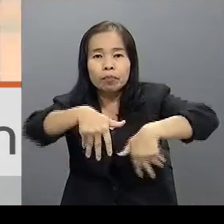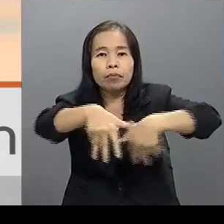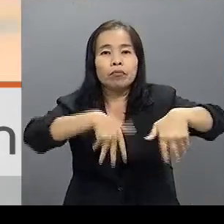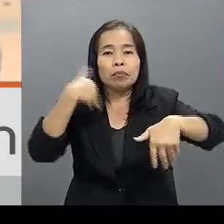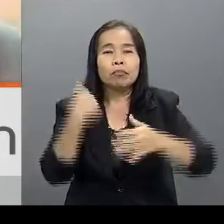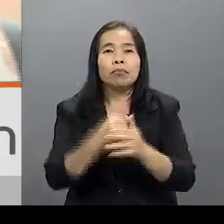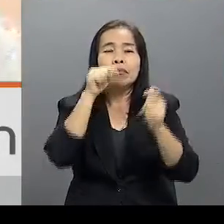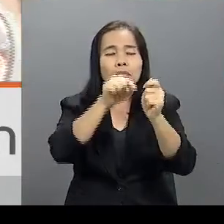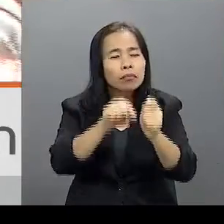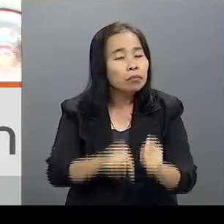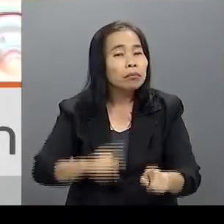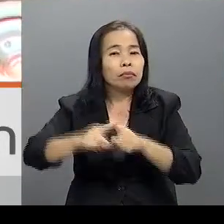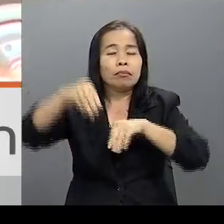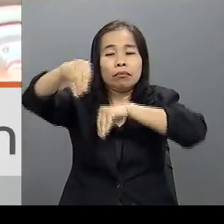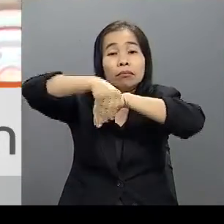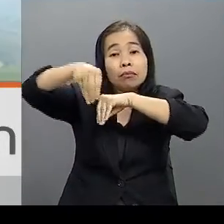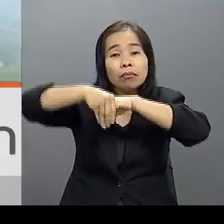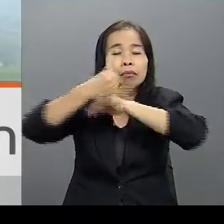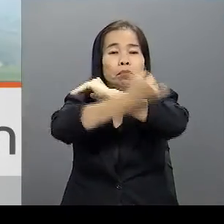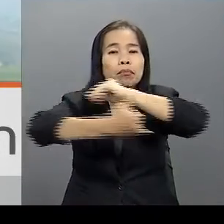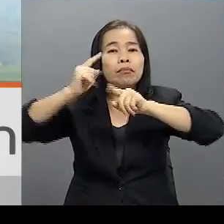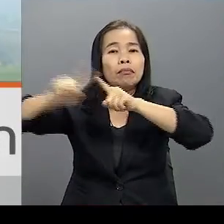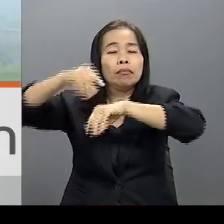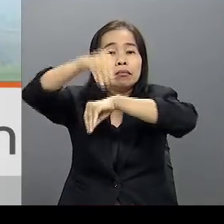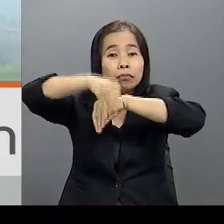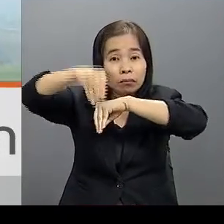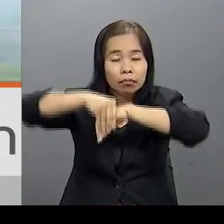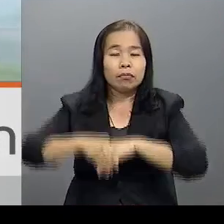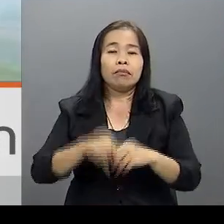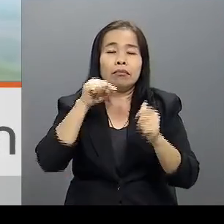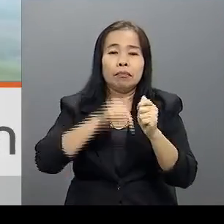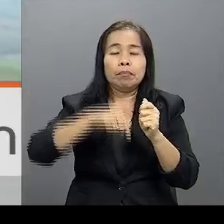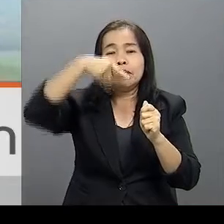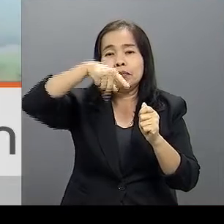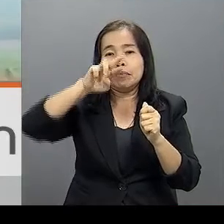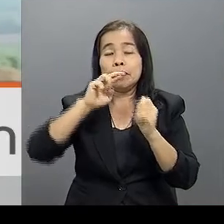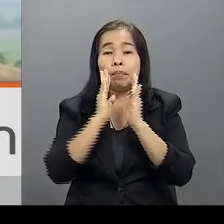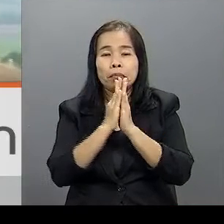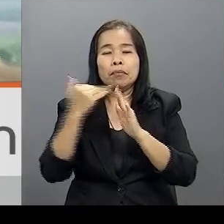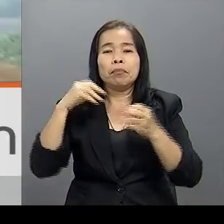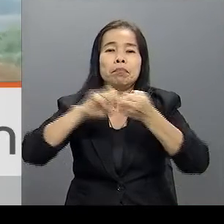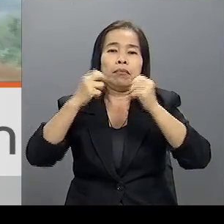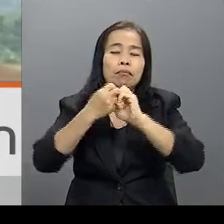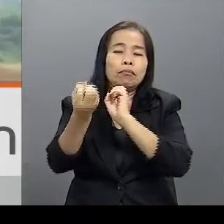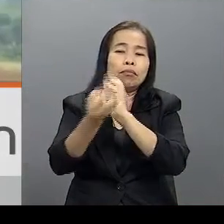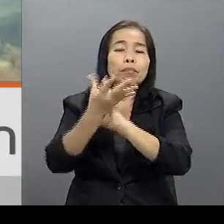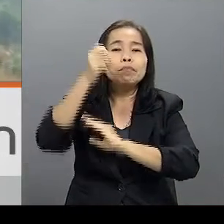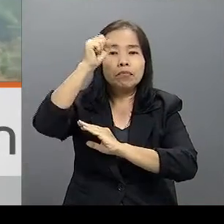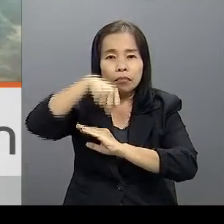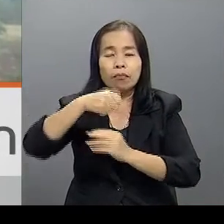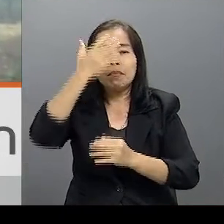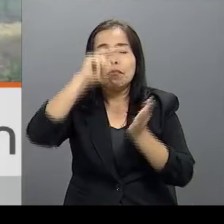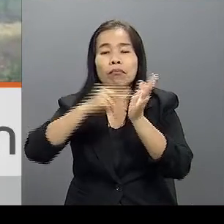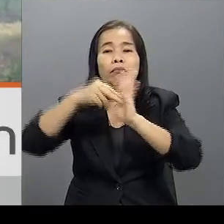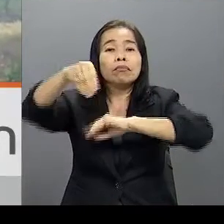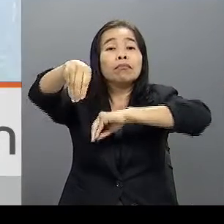ามแนวชายแดนอำเภอพบพระก็เป็น 1 จุดที่ได้รผกระทบจากหมอกควเช่กันซึในพืนที่แทบจะไม่มการ